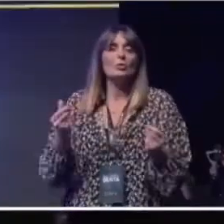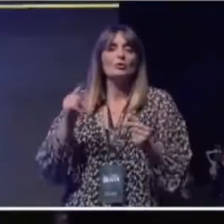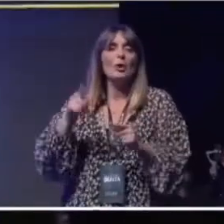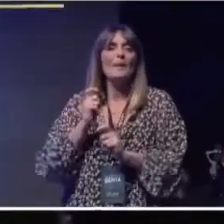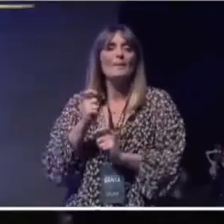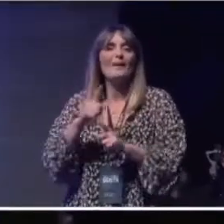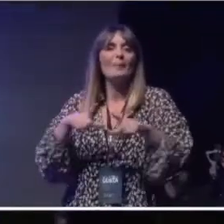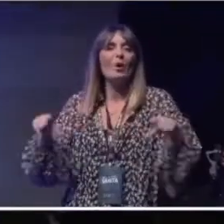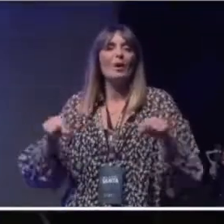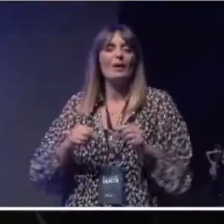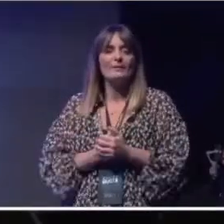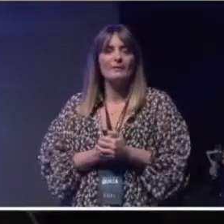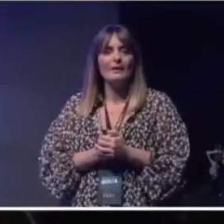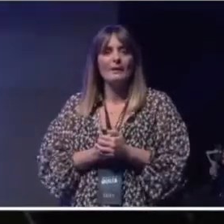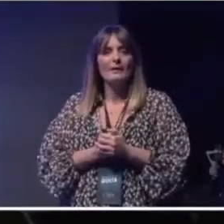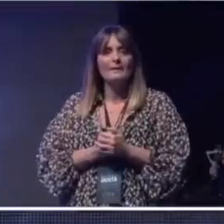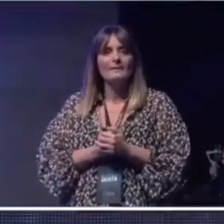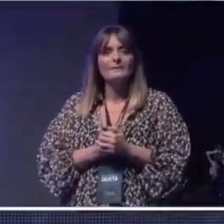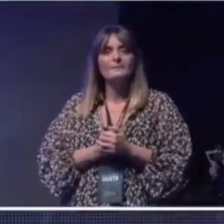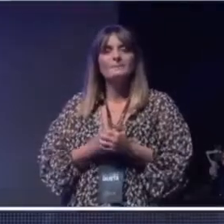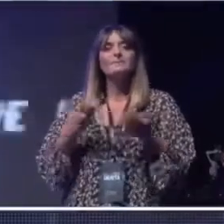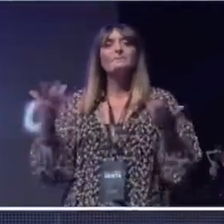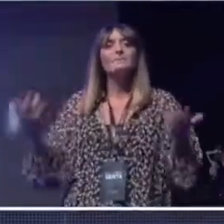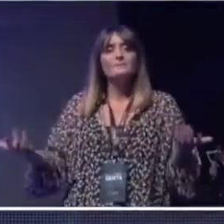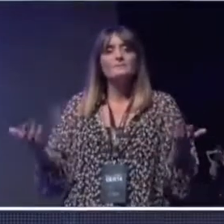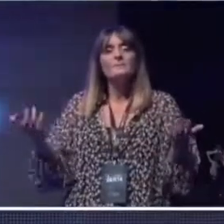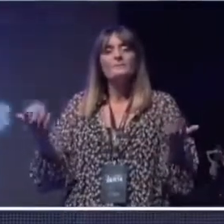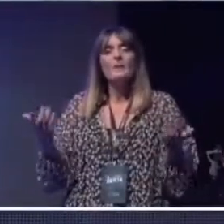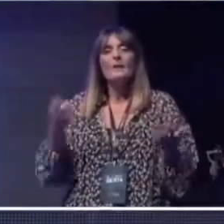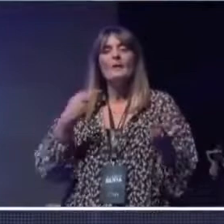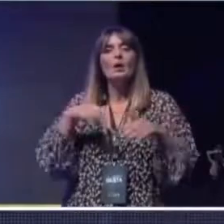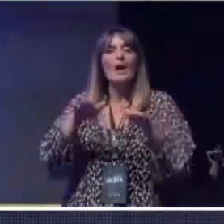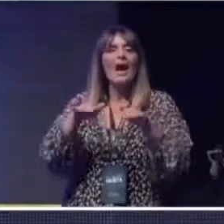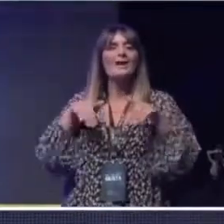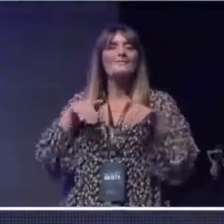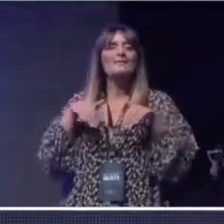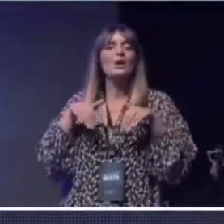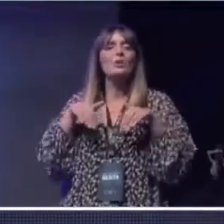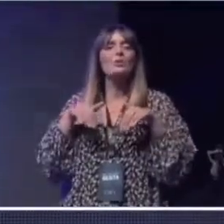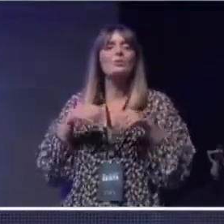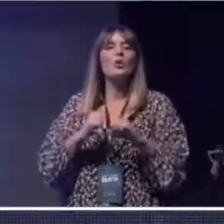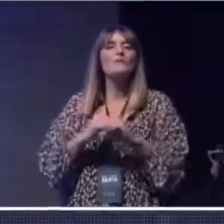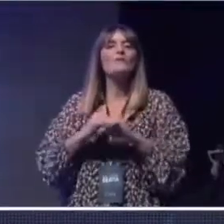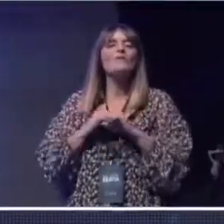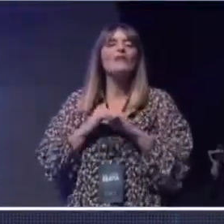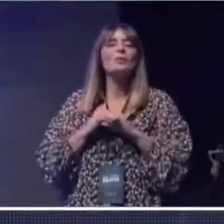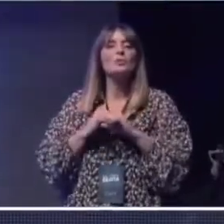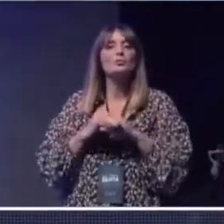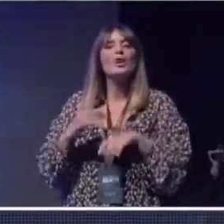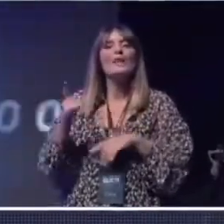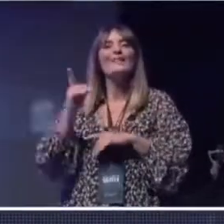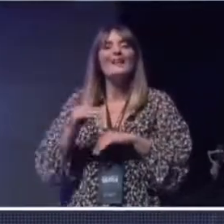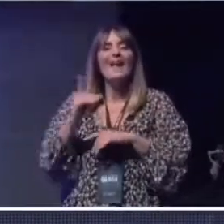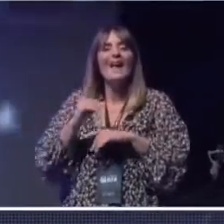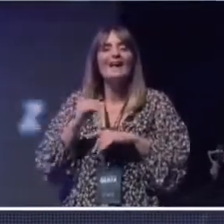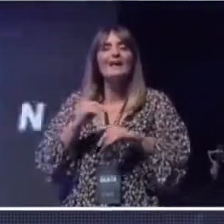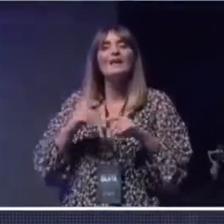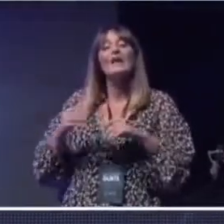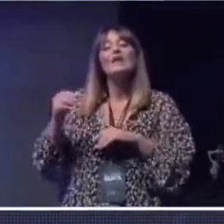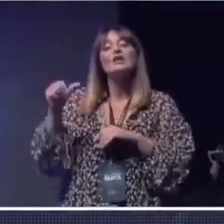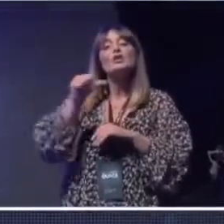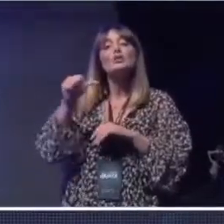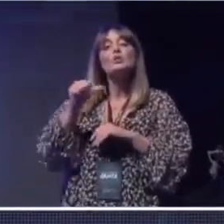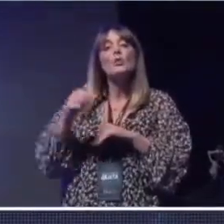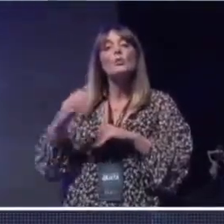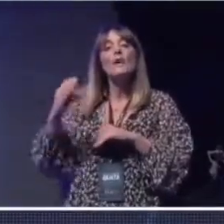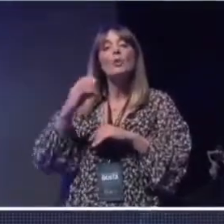Ebbene, noi è vero, non ci siamo astenuti dalla fiducia a Draghi, il super curriculum, il migliore dei